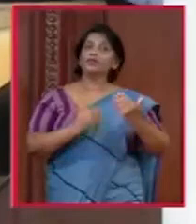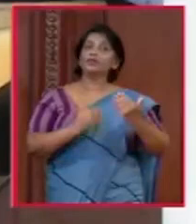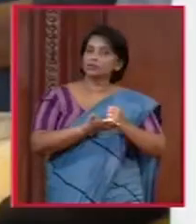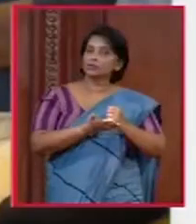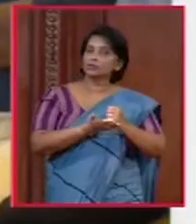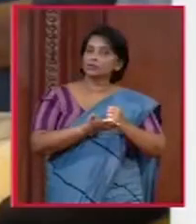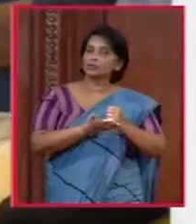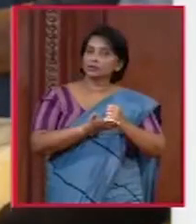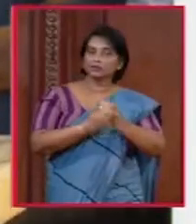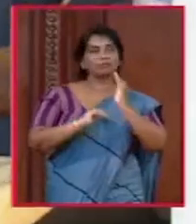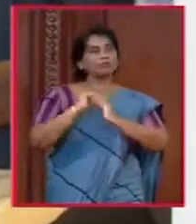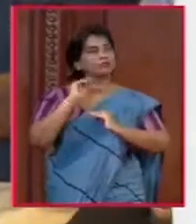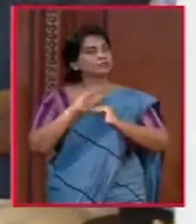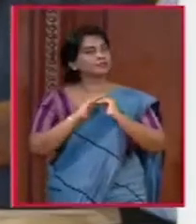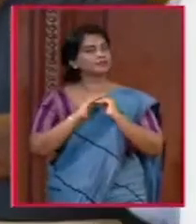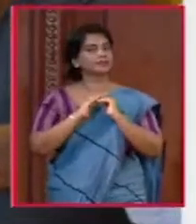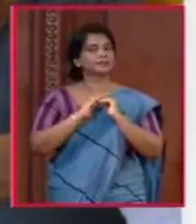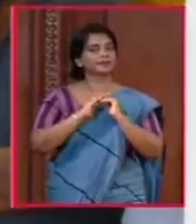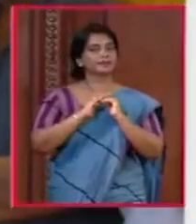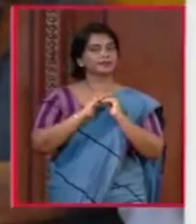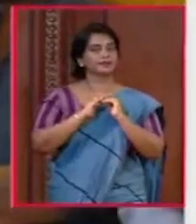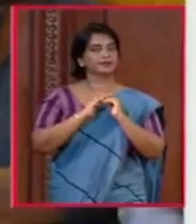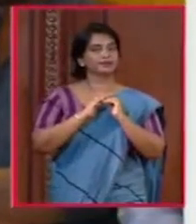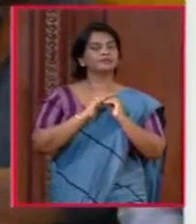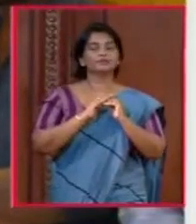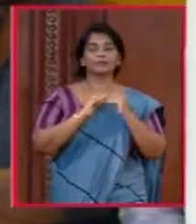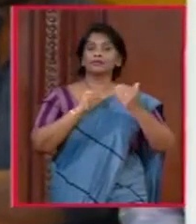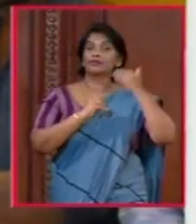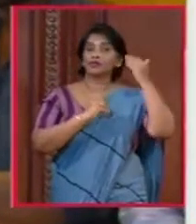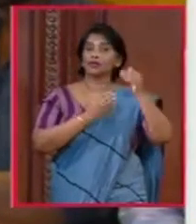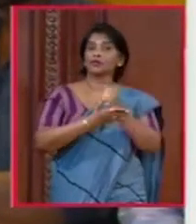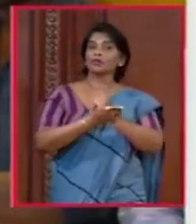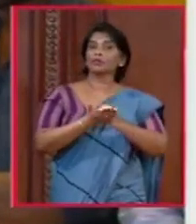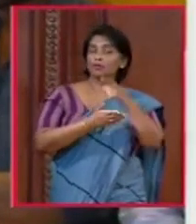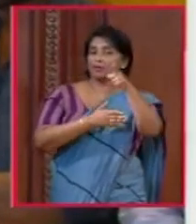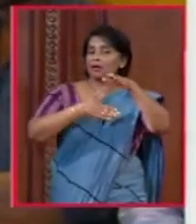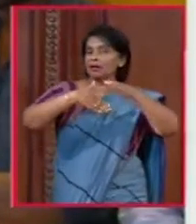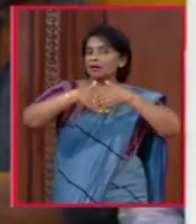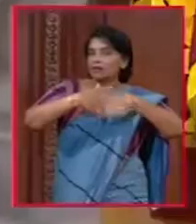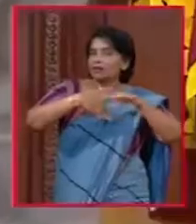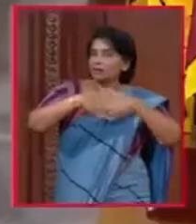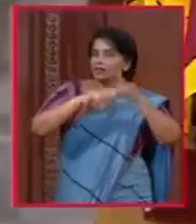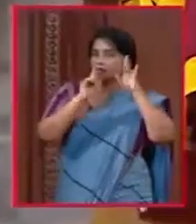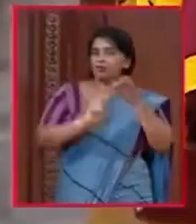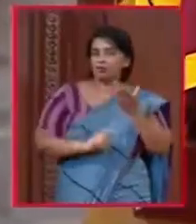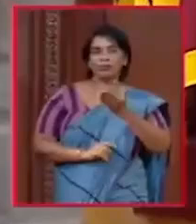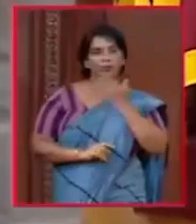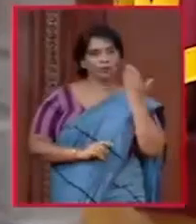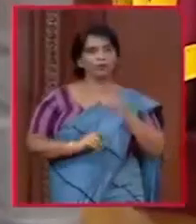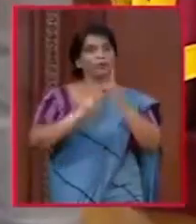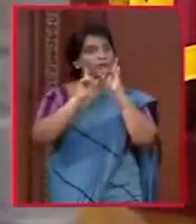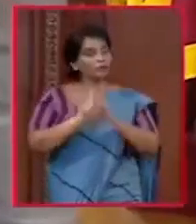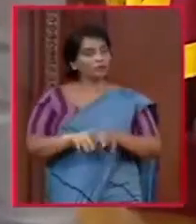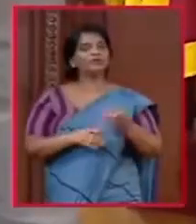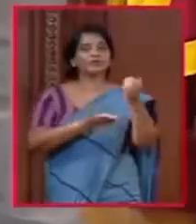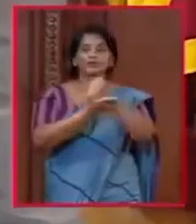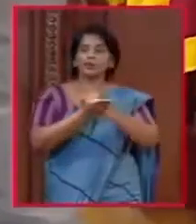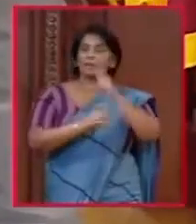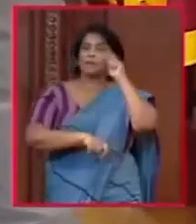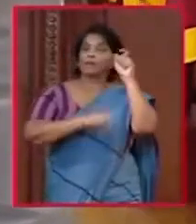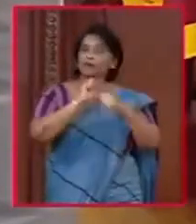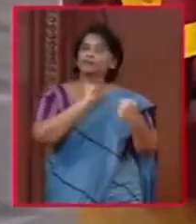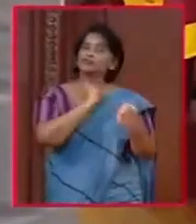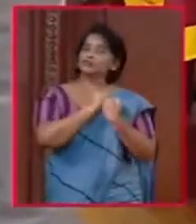ඉදිරියේදී මේ සියල්ල ප්‍රායෝගිකවත් ඉදිරියේදී මේ සියල්ල ඔබට අත්දැකීමෙන් අත්විඳින්න පුළුවන් වේවි. ඒ සඳහා සියලු